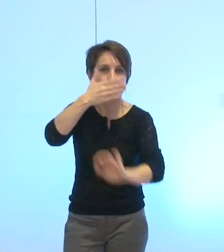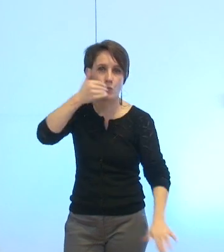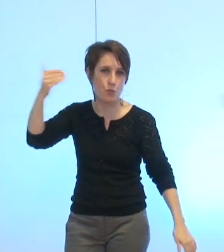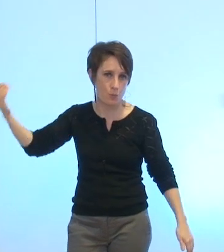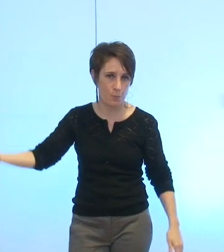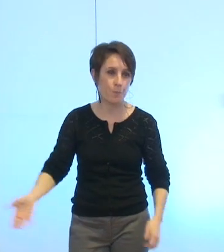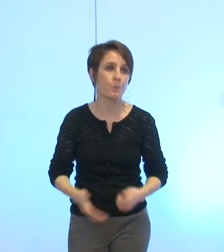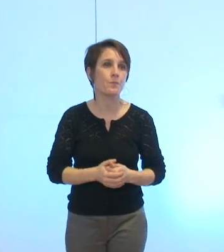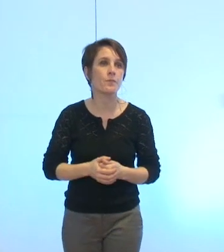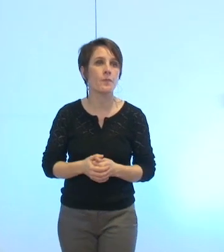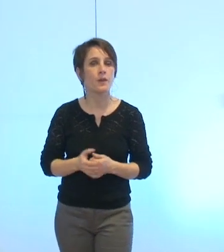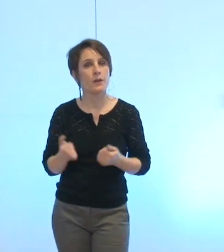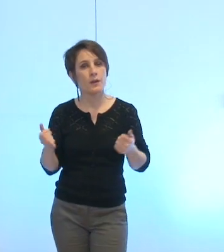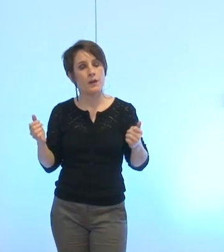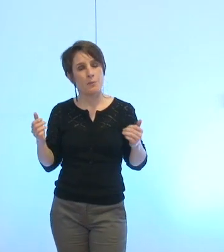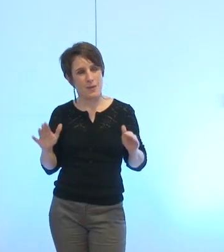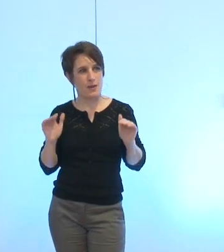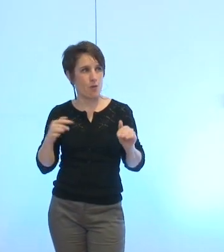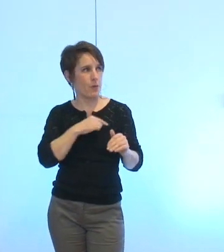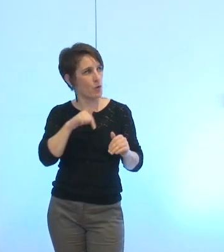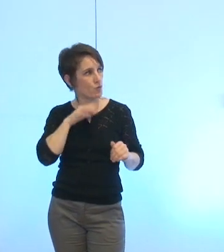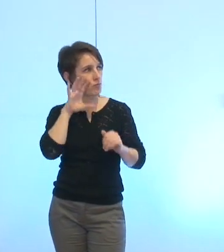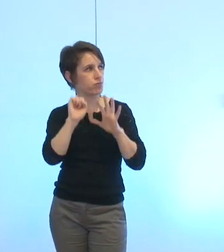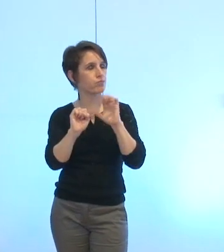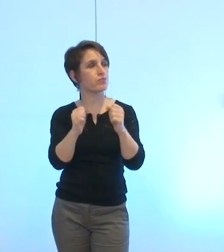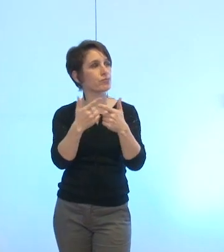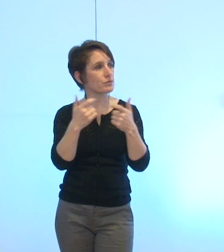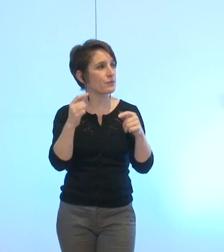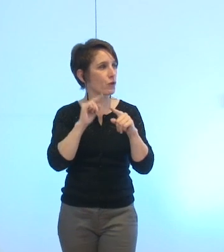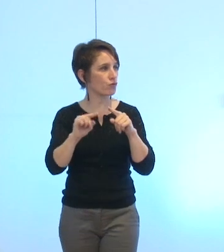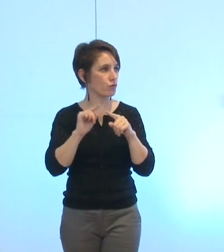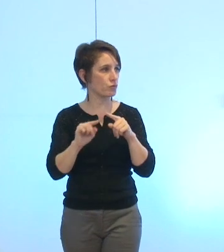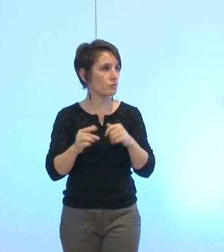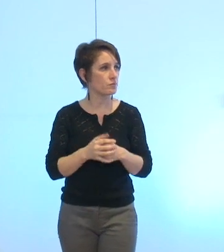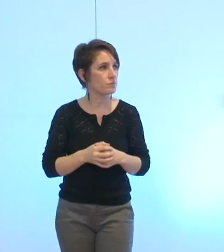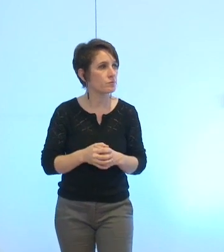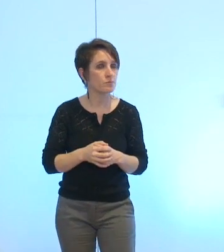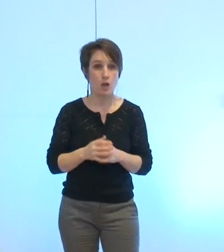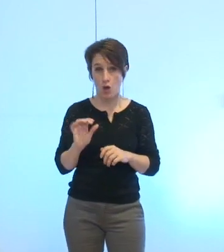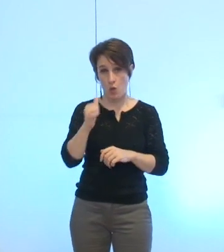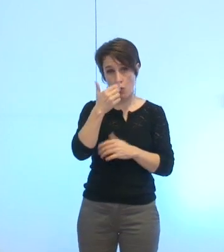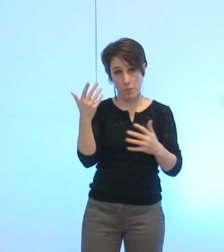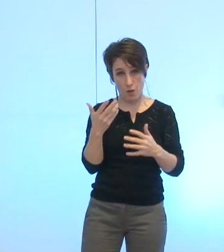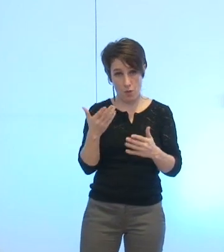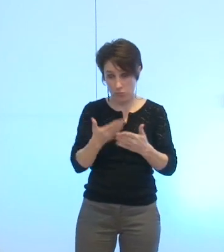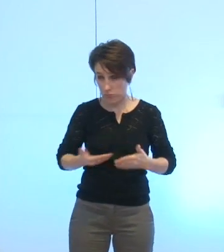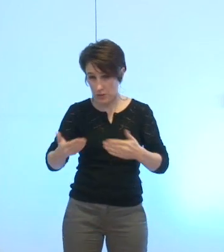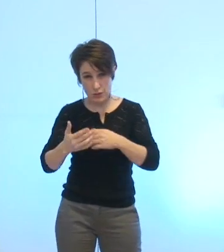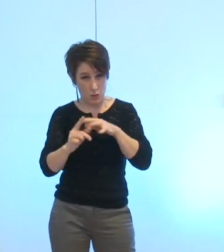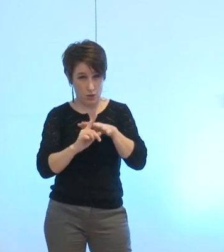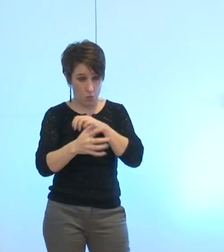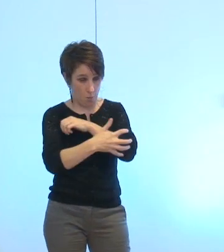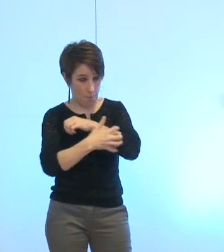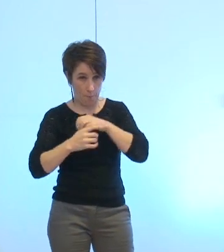temps nous faisons plusieurs constats le premier une augmentation de la précarité puisque sur ces dernières